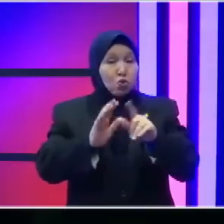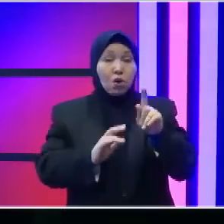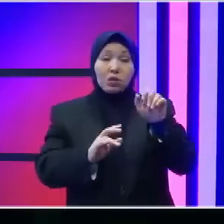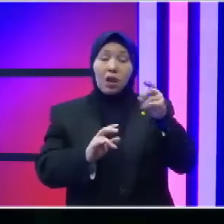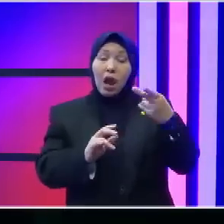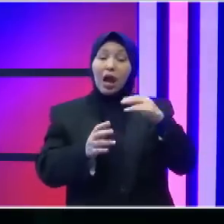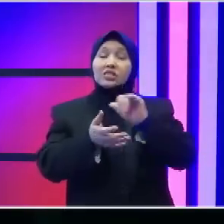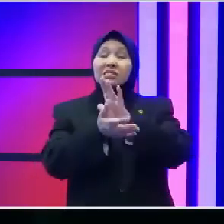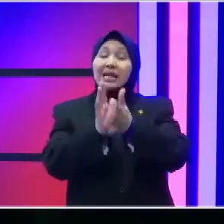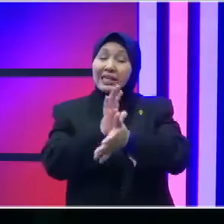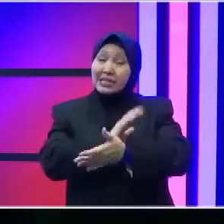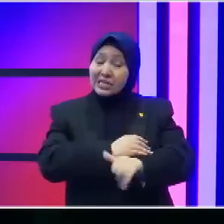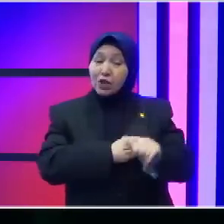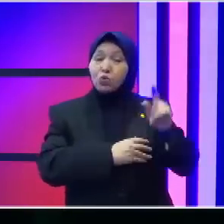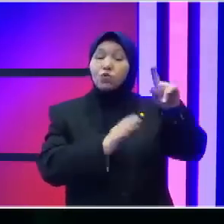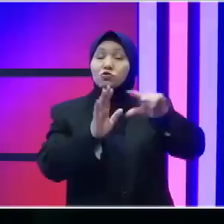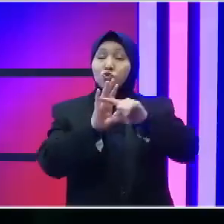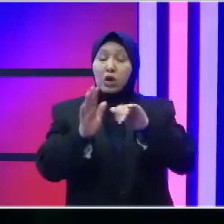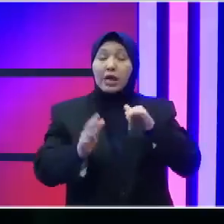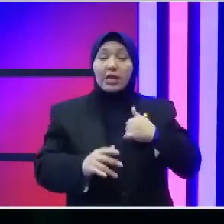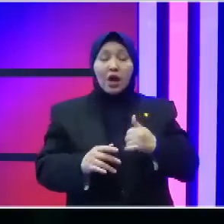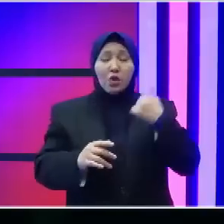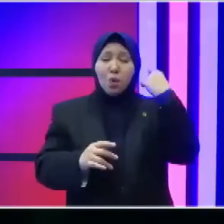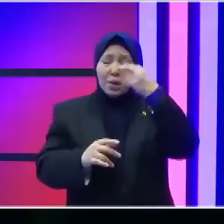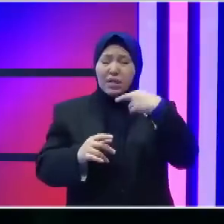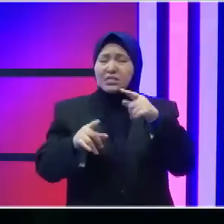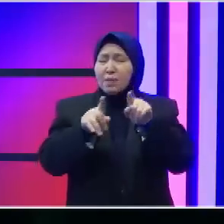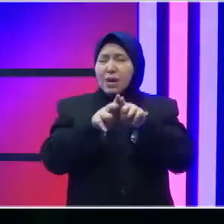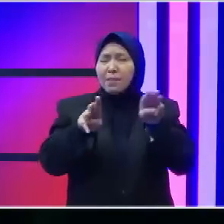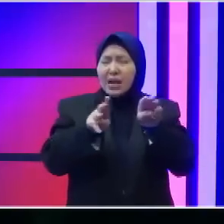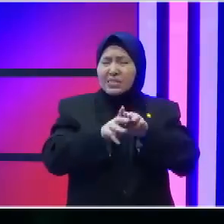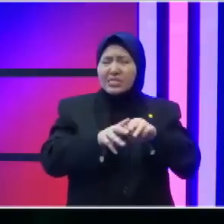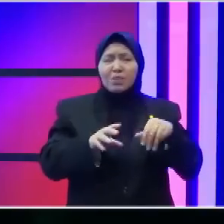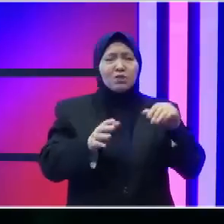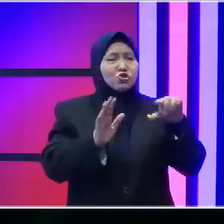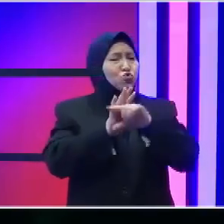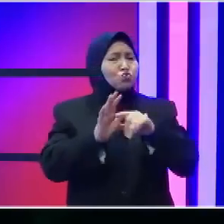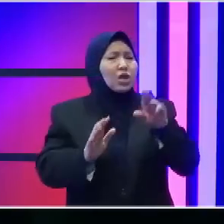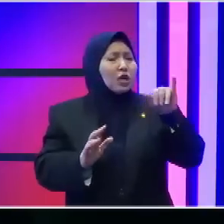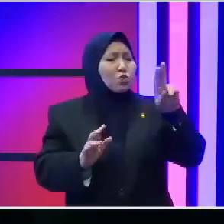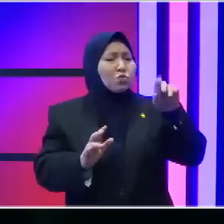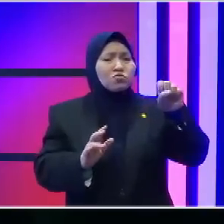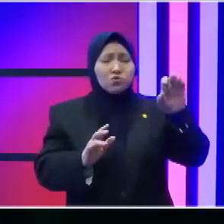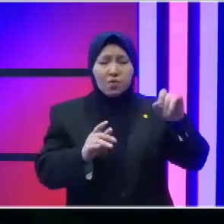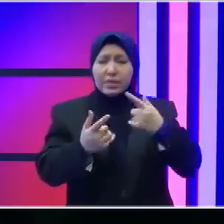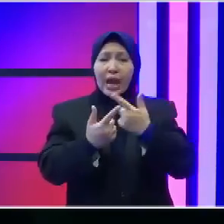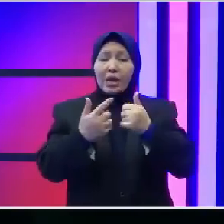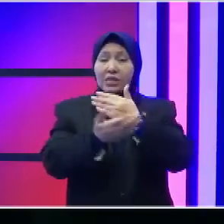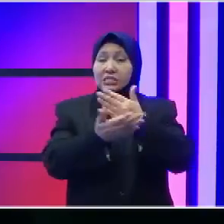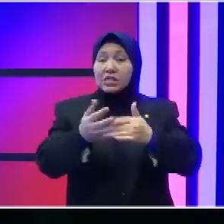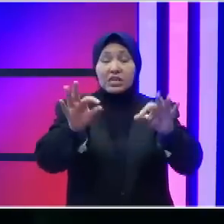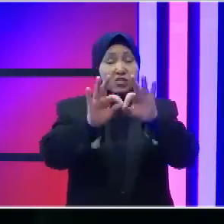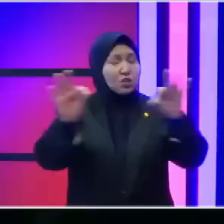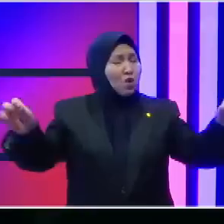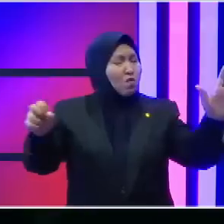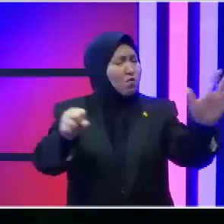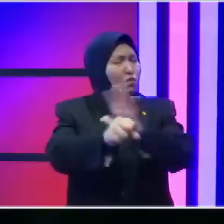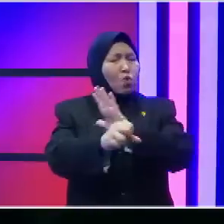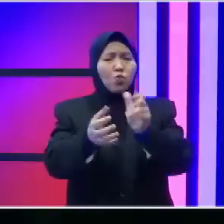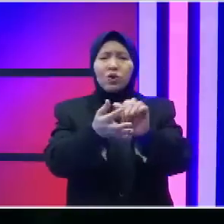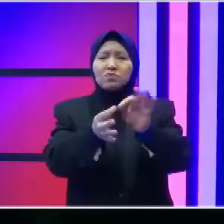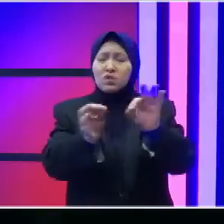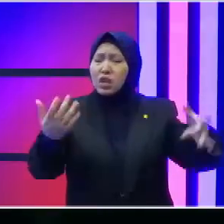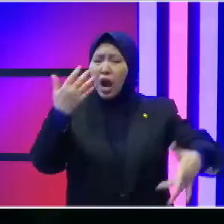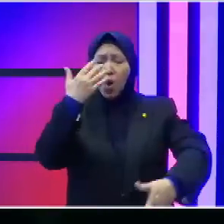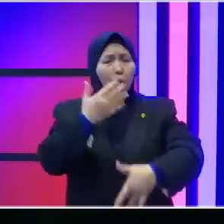sebagai satu surah yang dia rupanya lebih kurang macam surah Yusuf katanya. Dari segi cerita ya, penuh dengan cerita. Awal ni